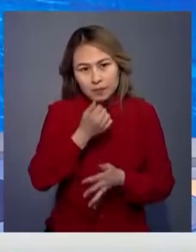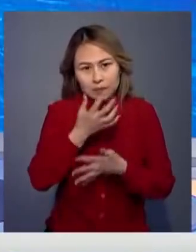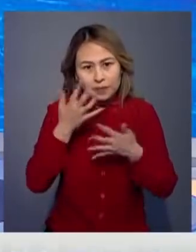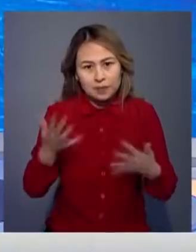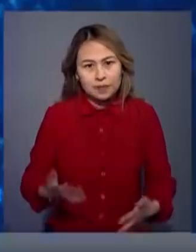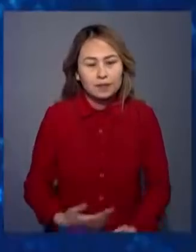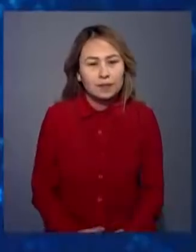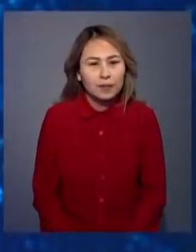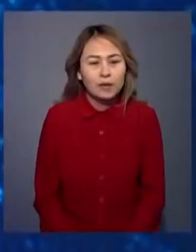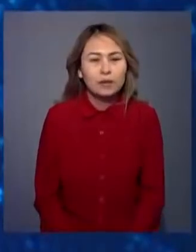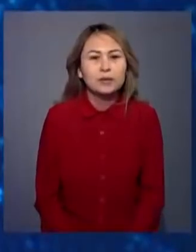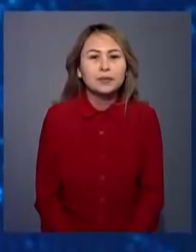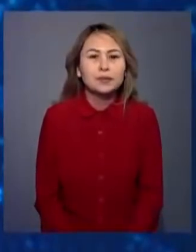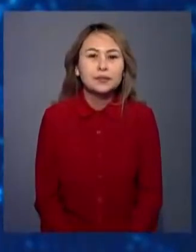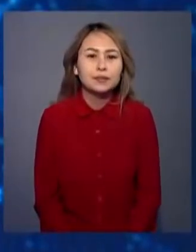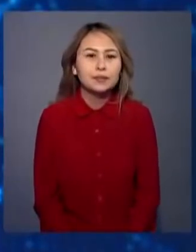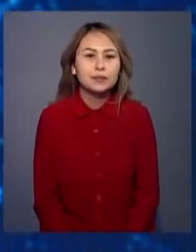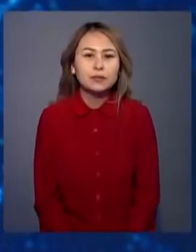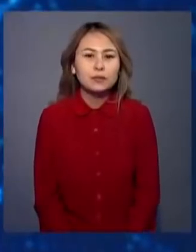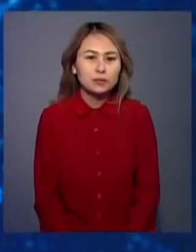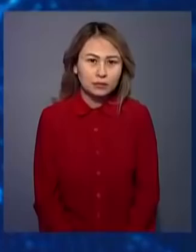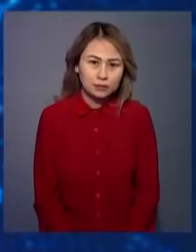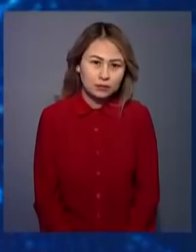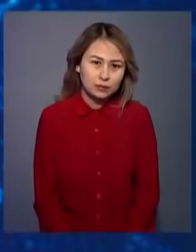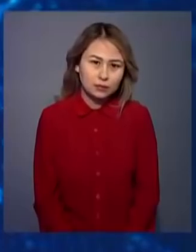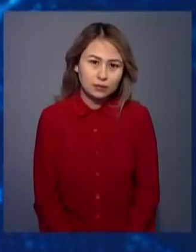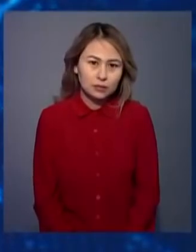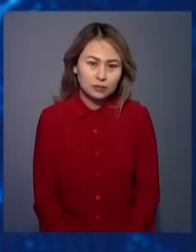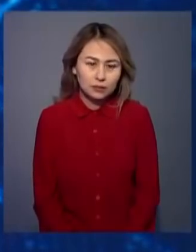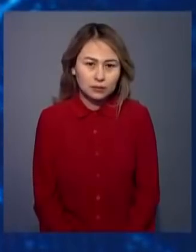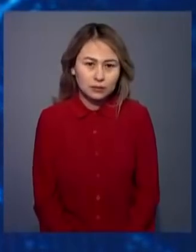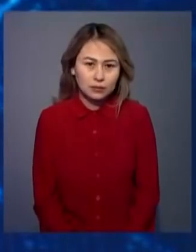Қазақстан Республикасы денсаулық сақтау министрлігінің ресми өкілі Диас Ахметшәріп тікелей байланыста болды.